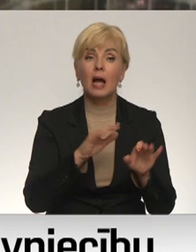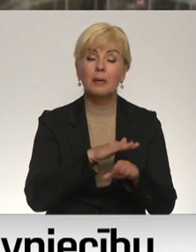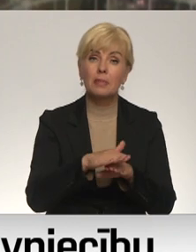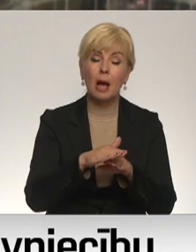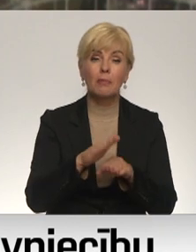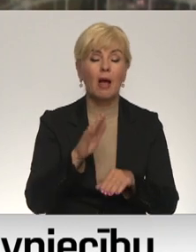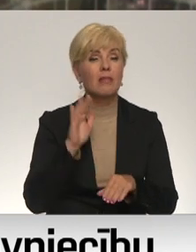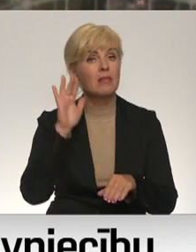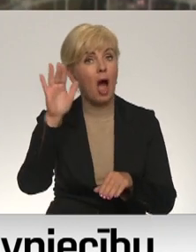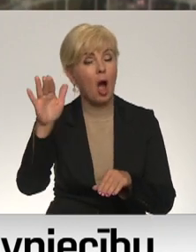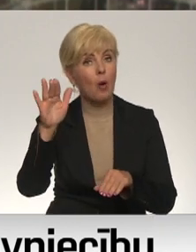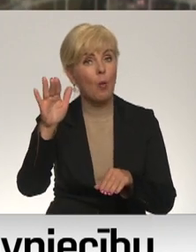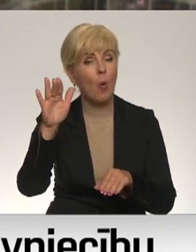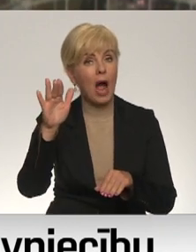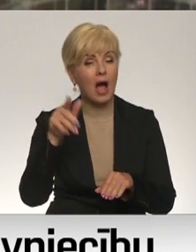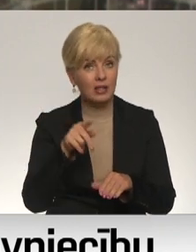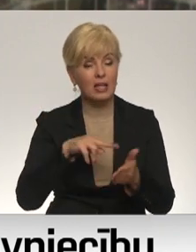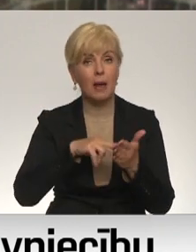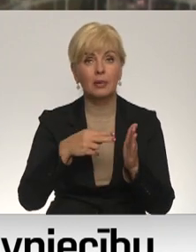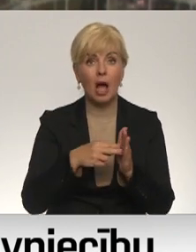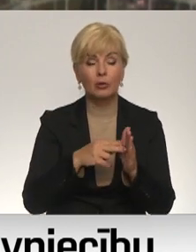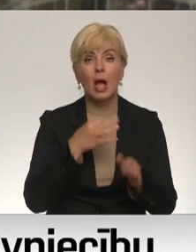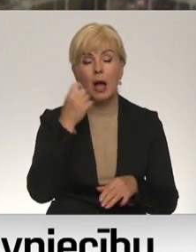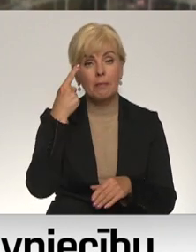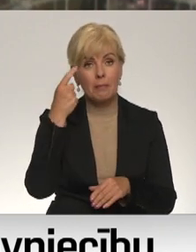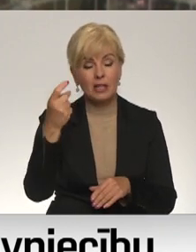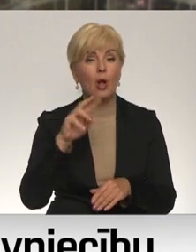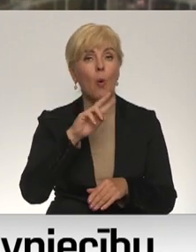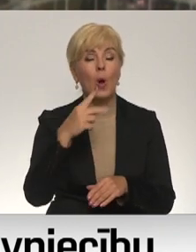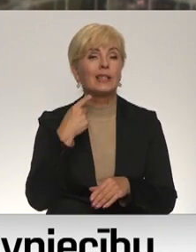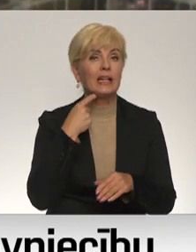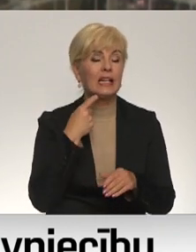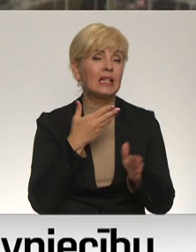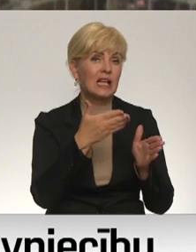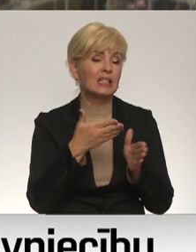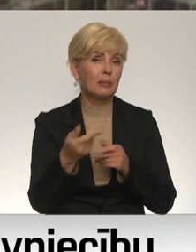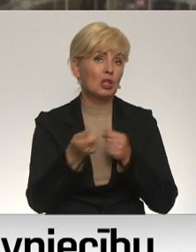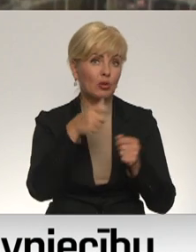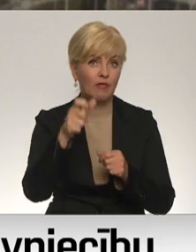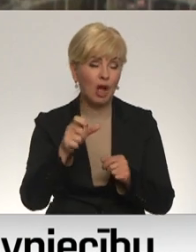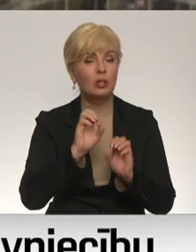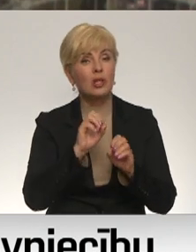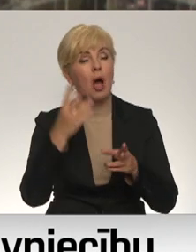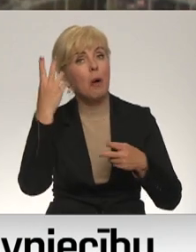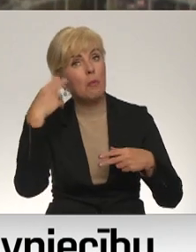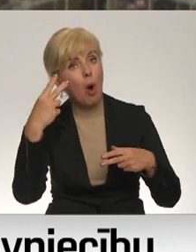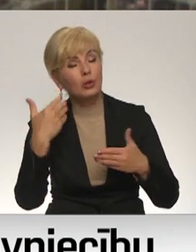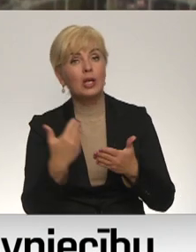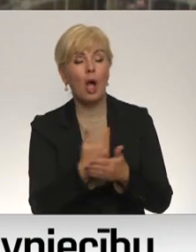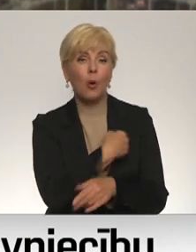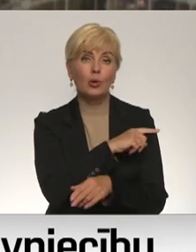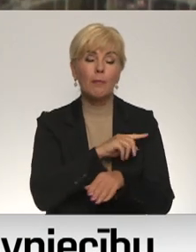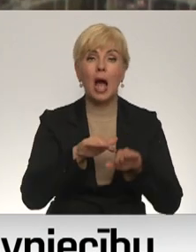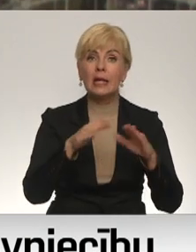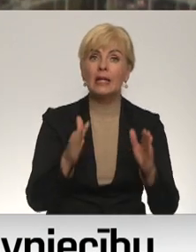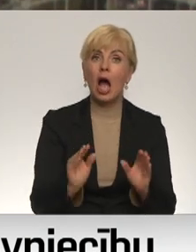nākotnes ieceres. Tā paziņojas Rīgas otrās slimnīcas vadība, stāstot gan par jaunu, modernu medicīnisko iekārtu iegādi